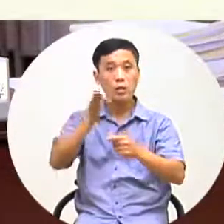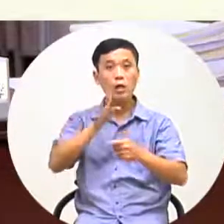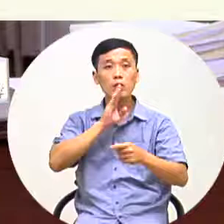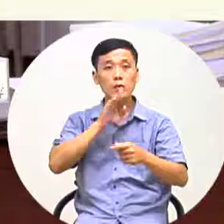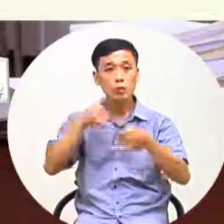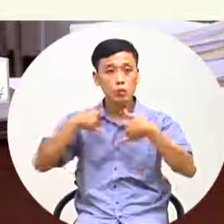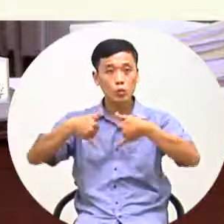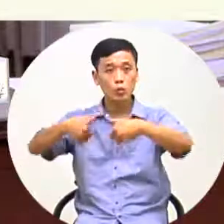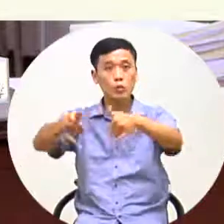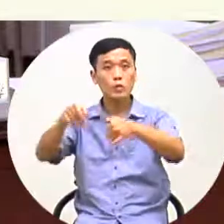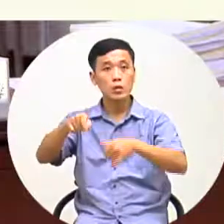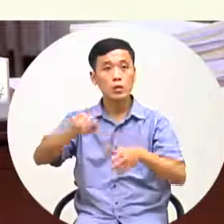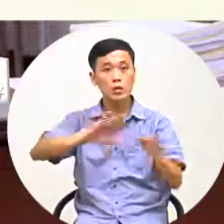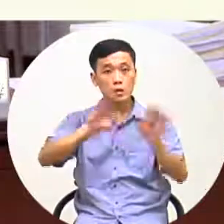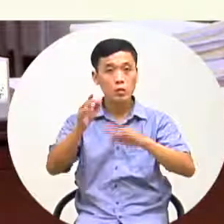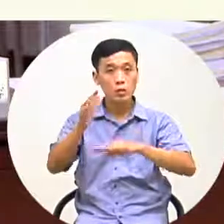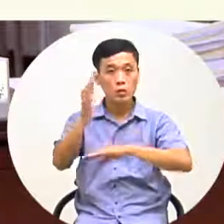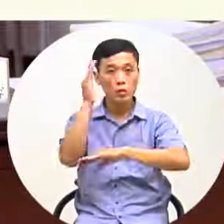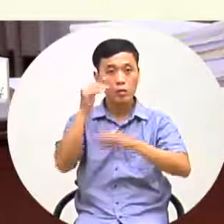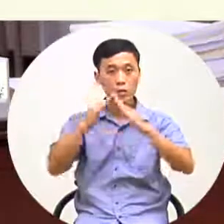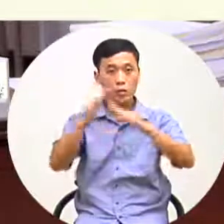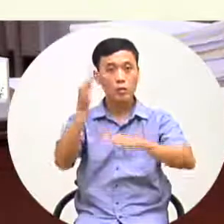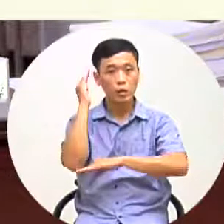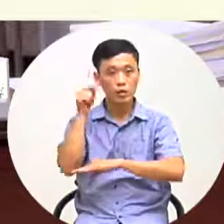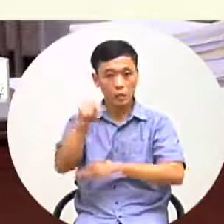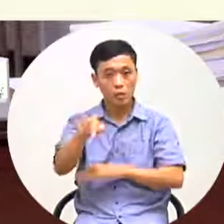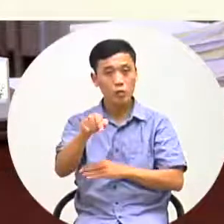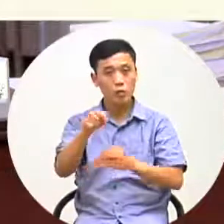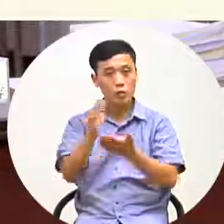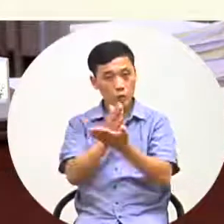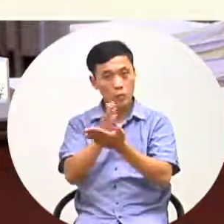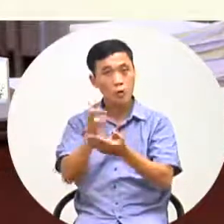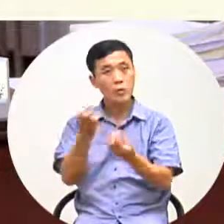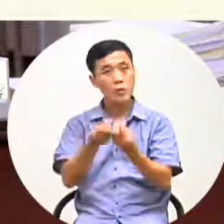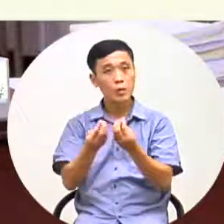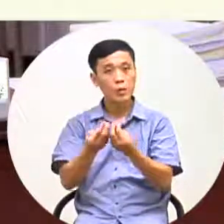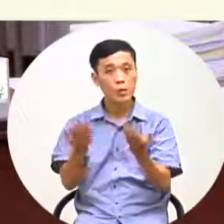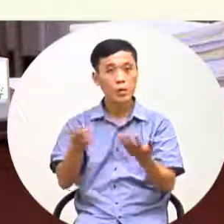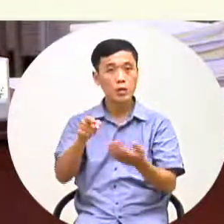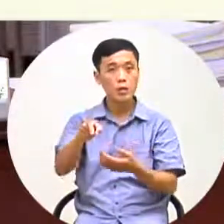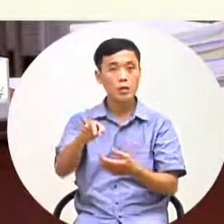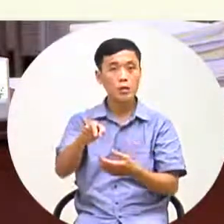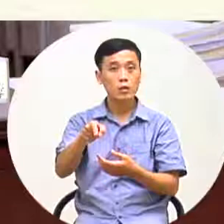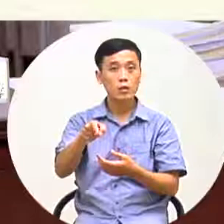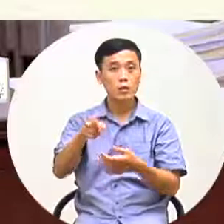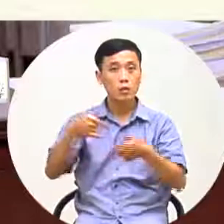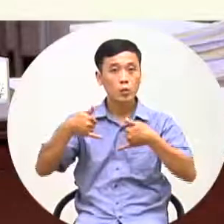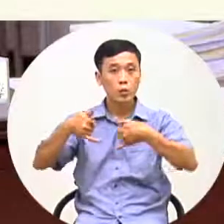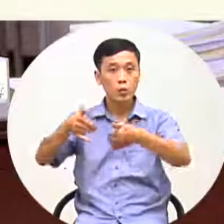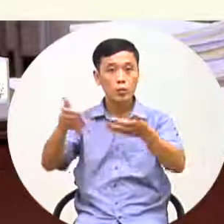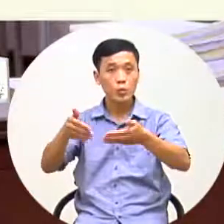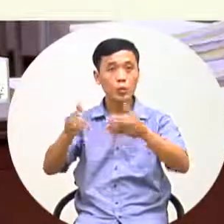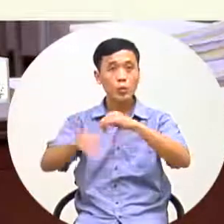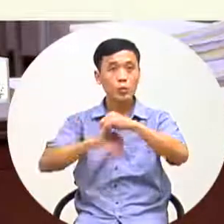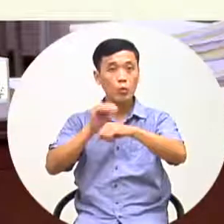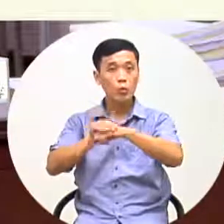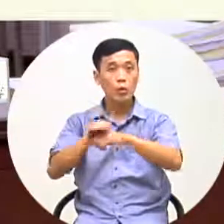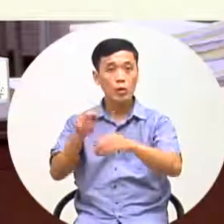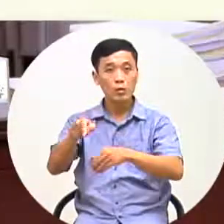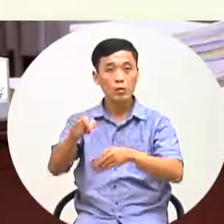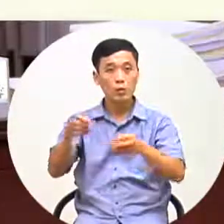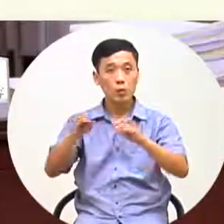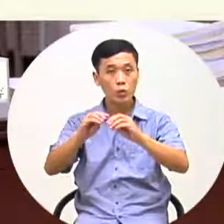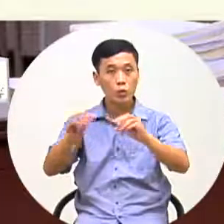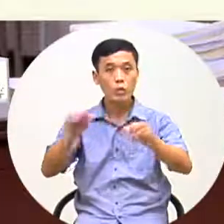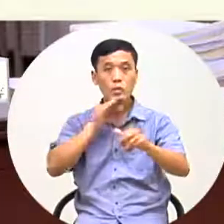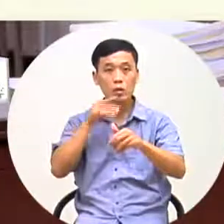认定？那怎么因这边因原在才起了，地主起了时阵咧，伊是讲这个土地是要用做路行，但是